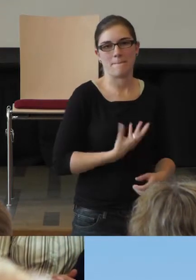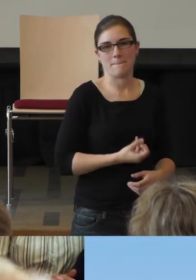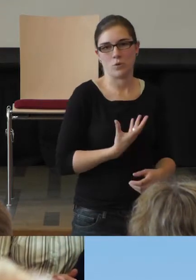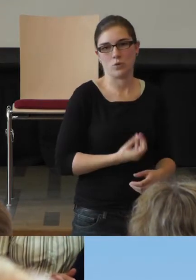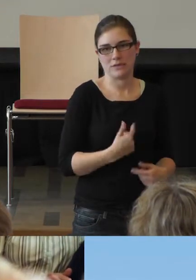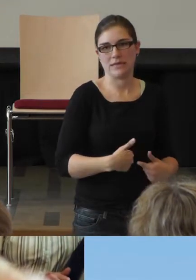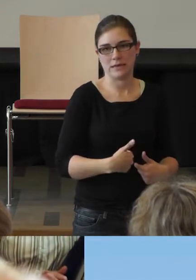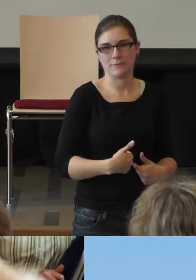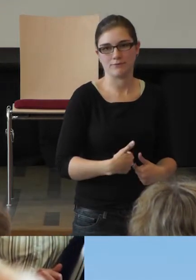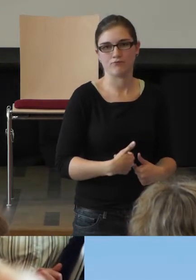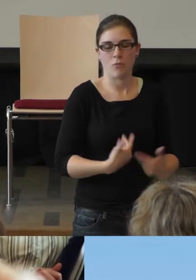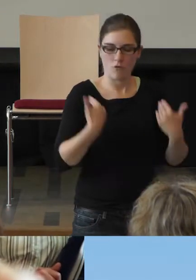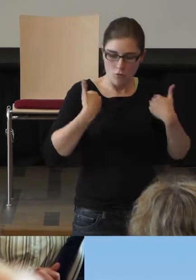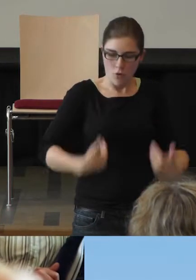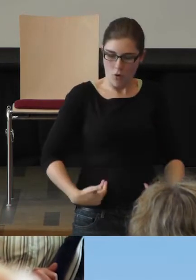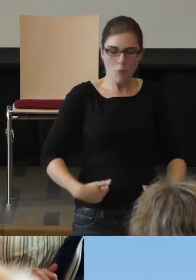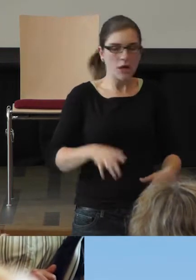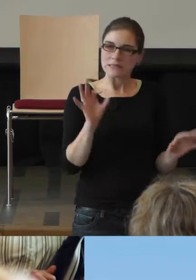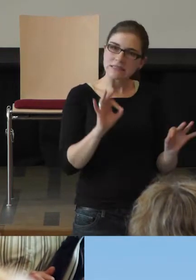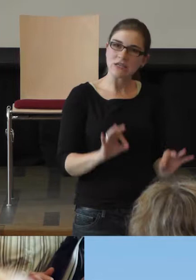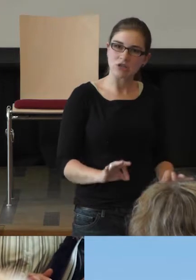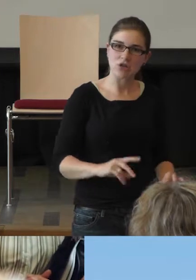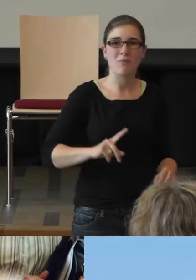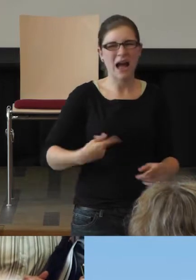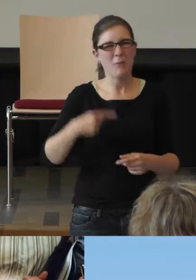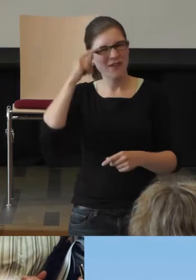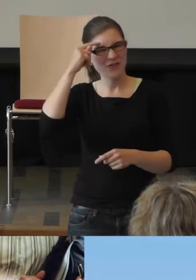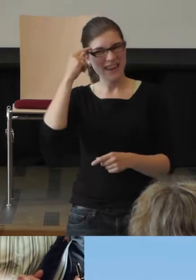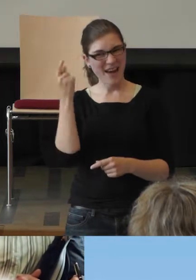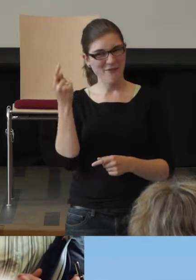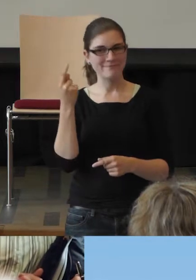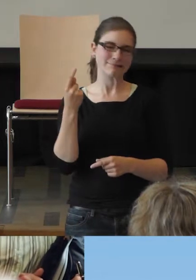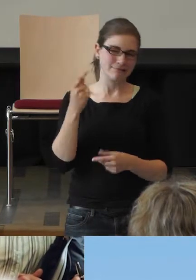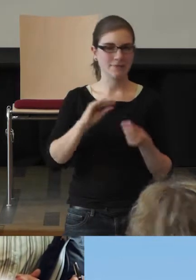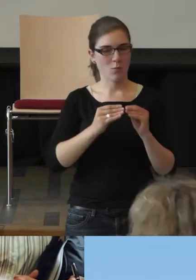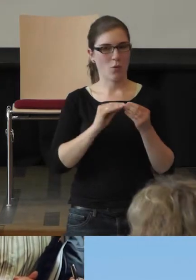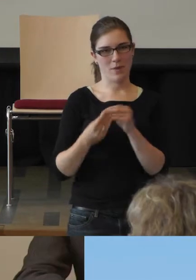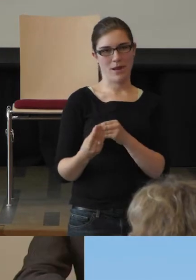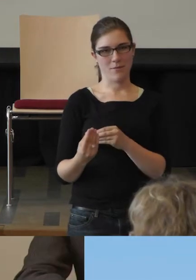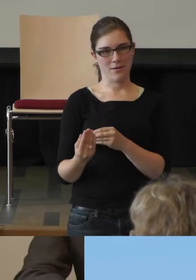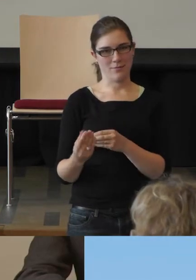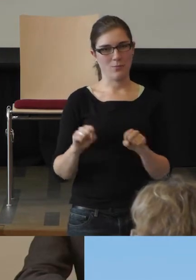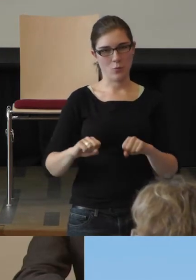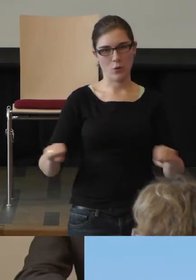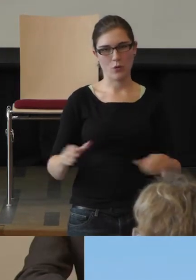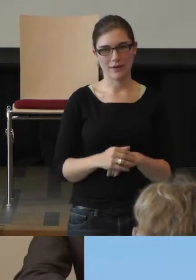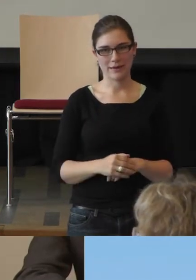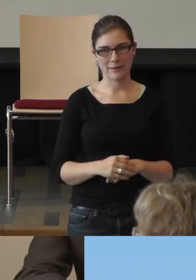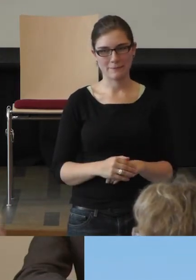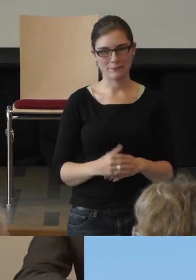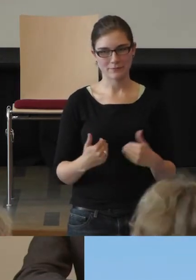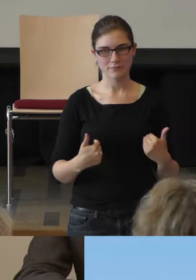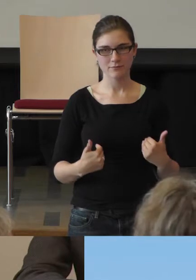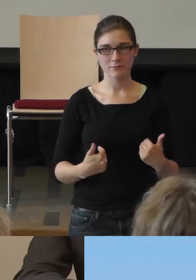weiter schlimm für den Rest des Körpers aber kann den Nerven ärgern Also eine monoklonale Gammopathie